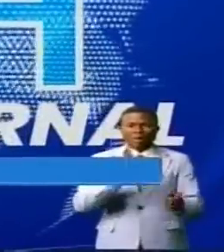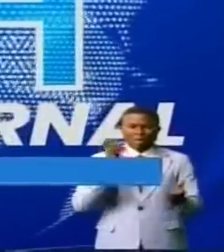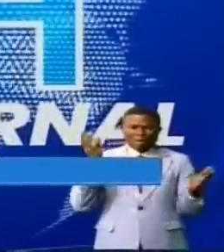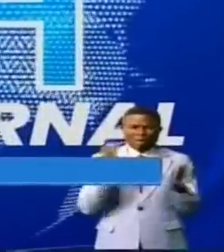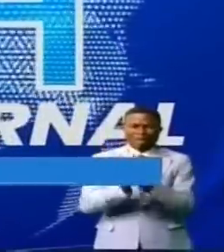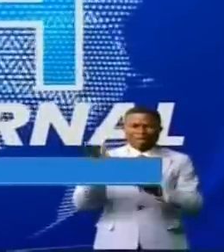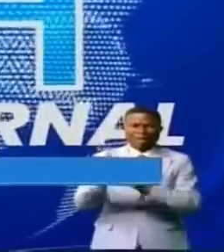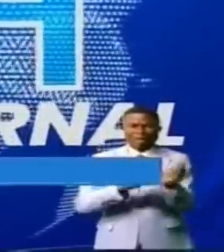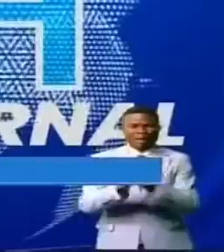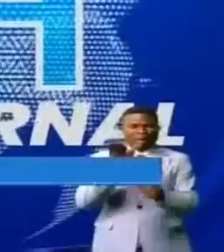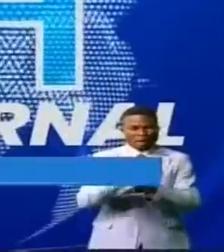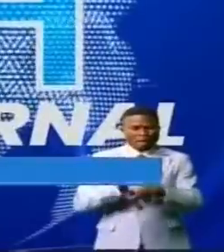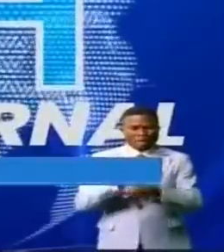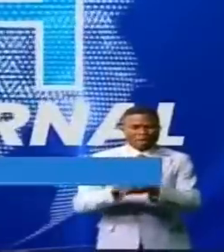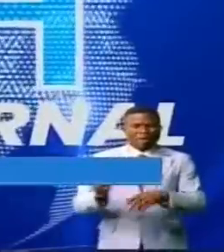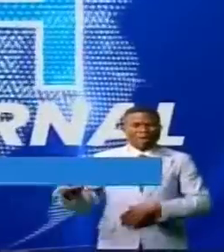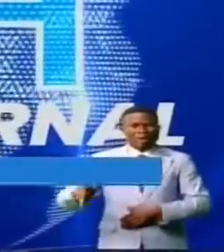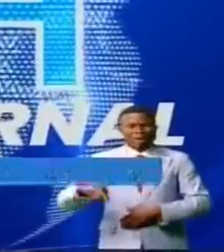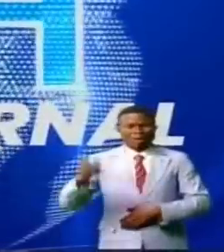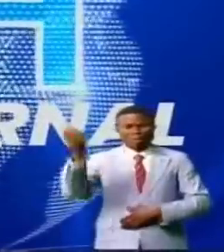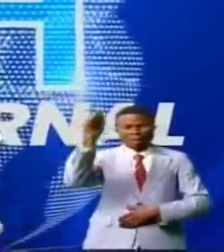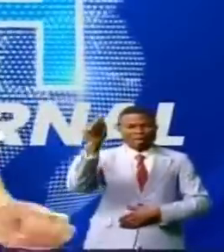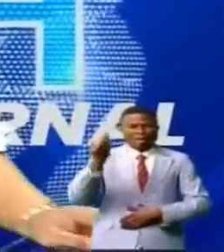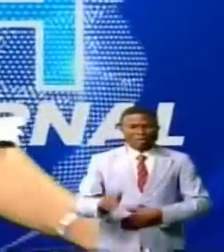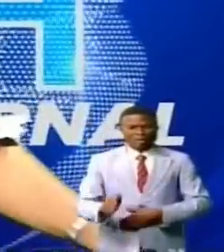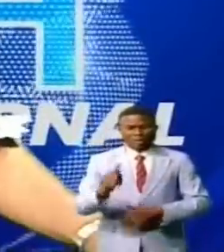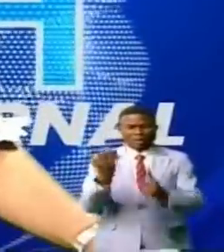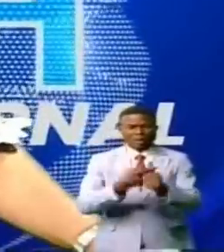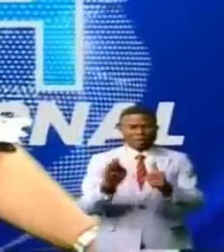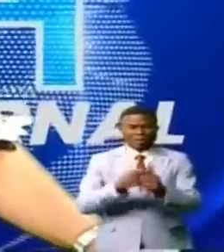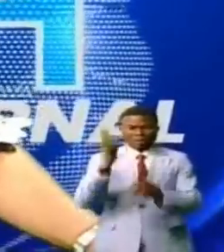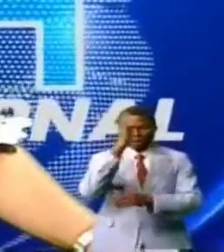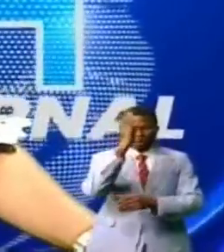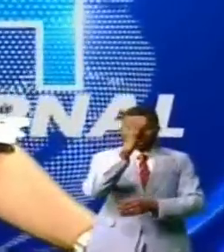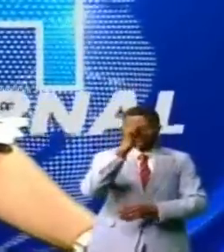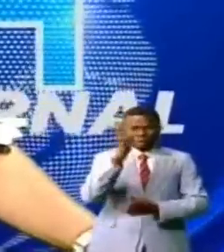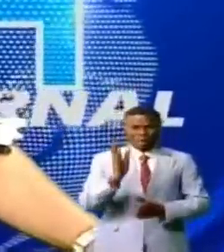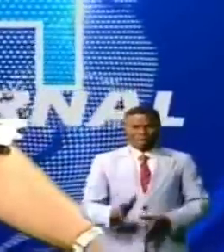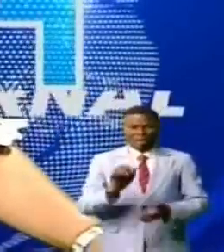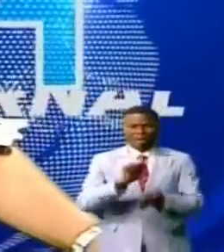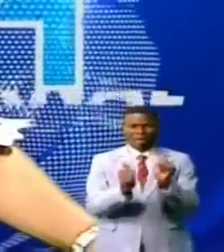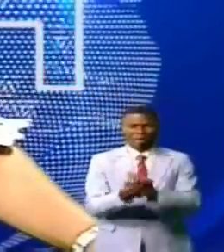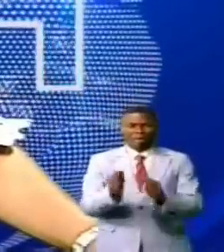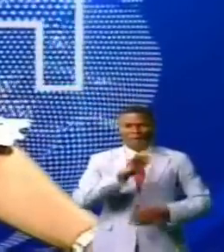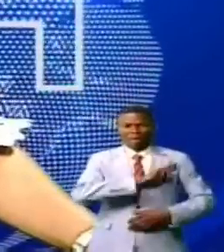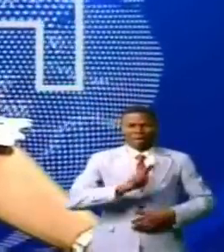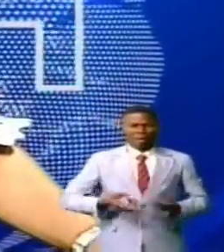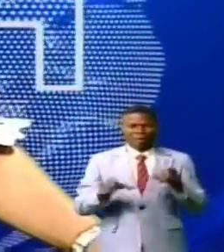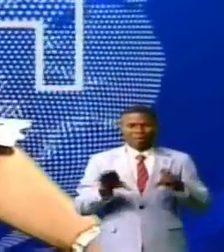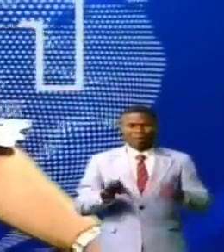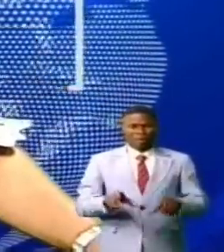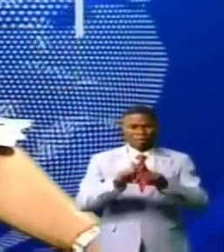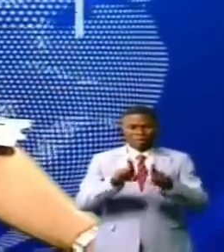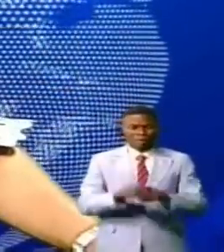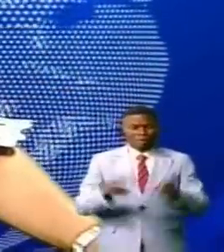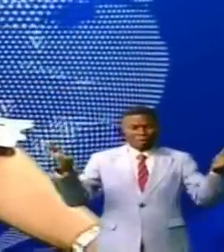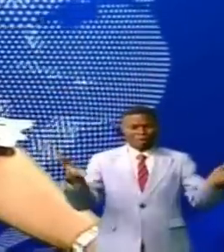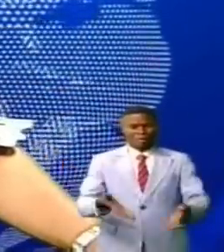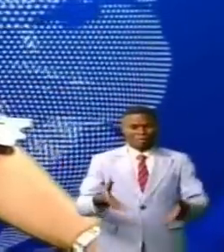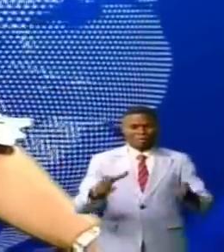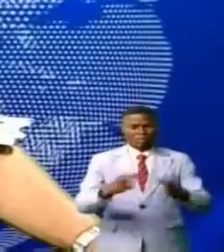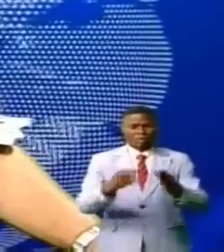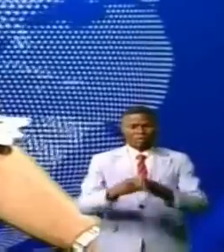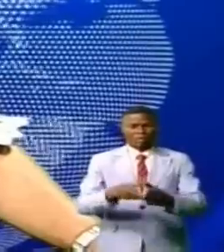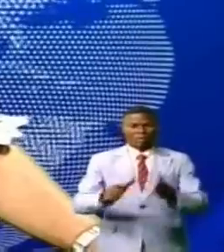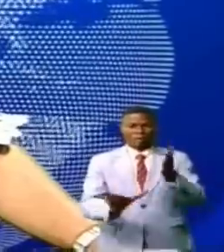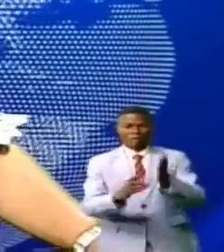infectent progressivement toutes les régions du continent. Nous citons le terrorisme et la République démocratique du Congo a marqué sa présence à travers